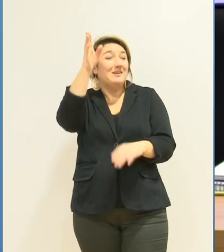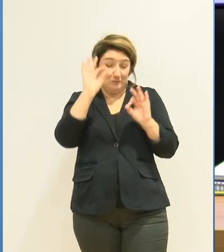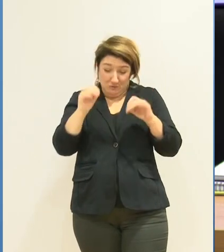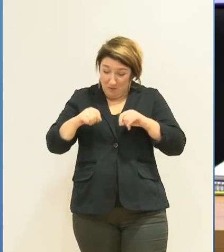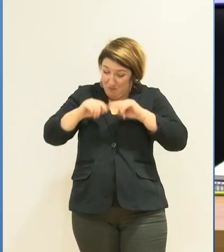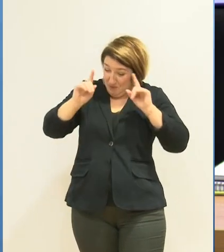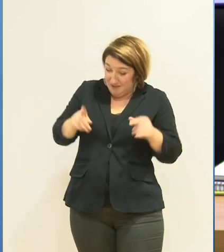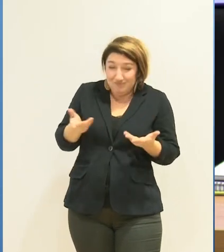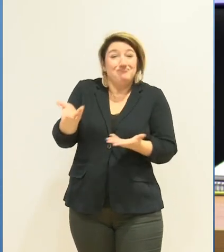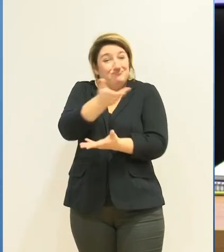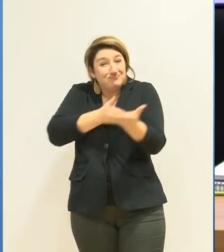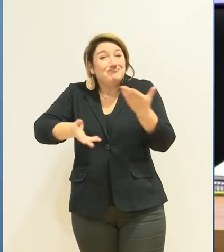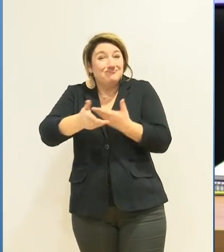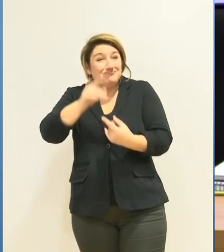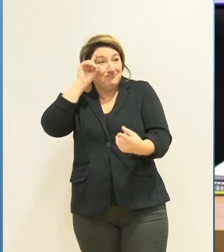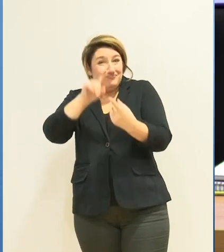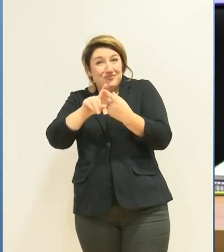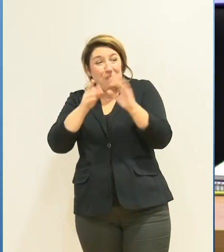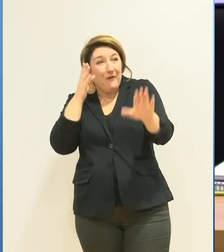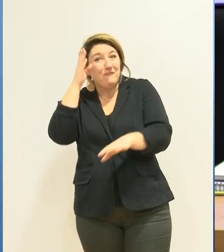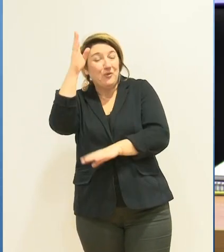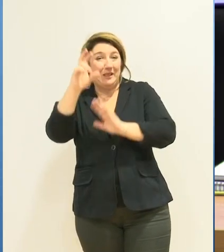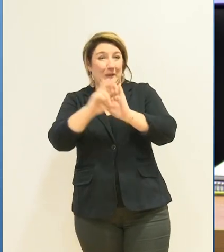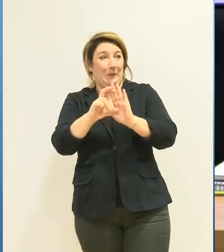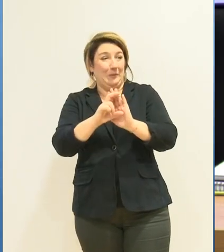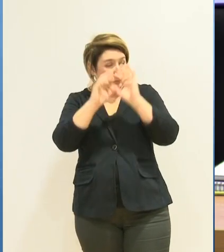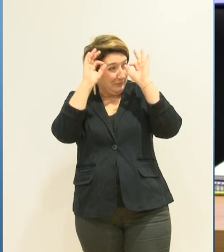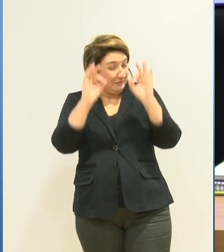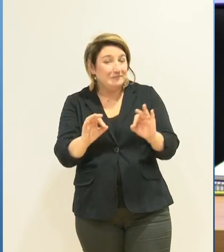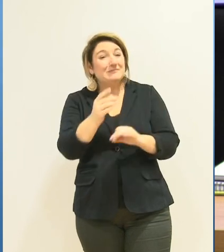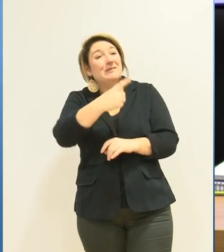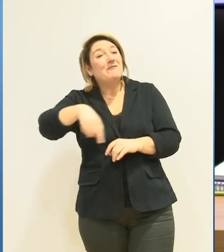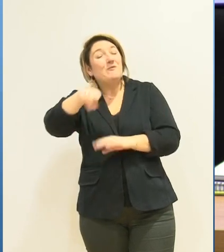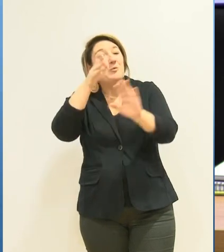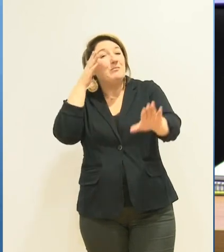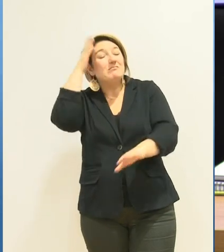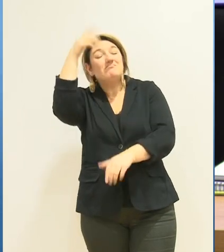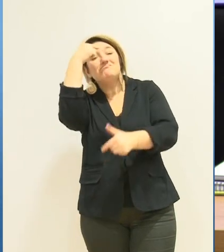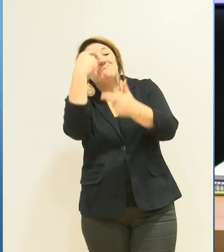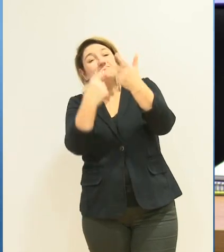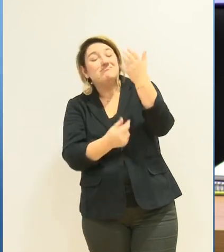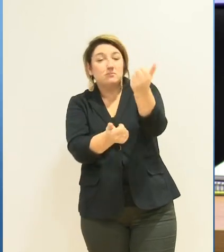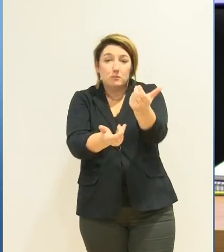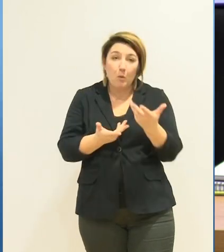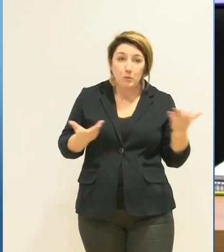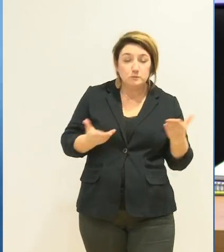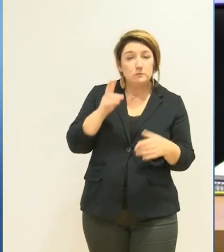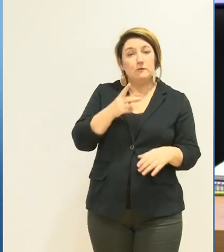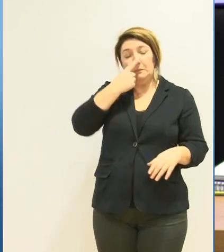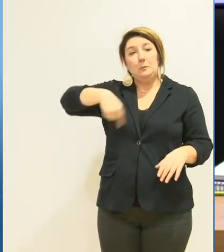quelles sont les perspectives que vous proposez parce que pour nous les choses sont